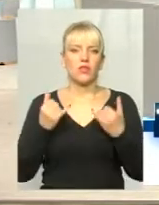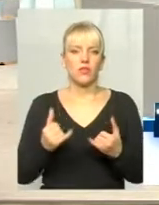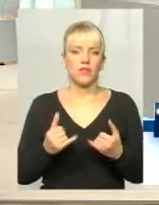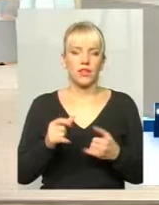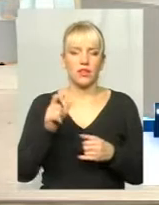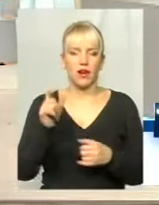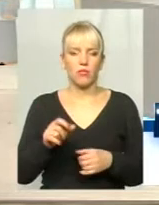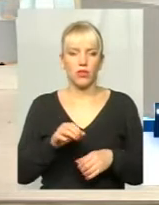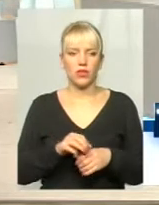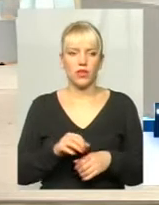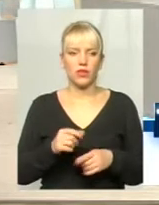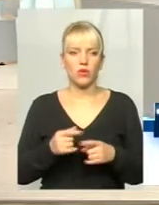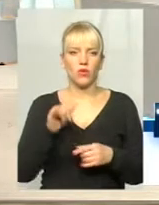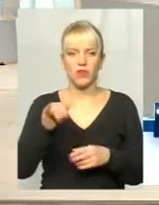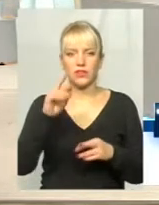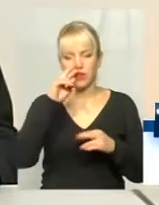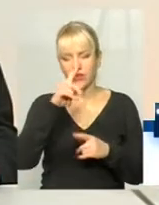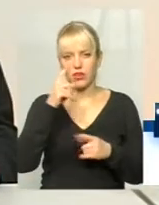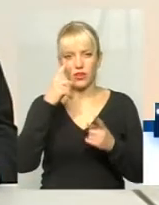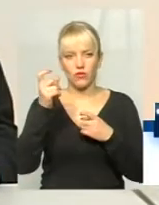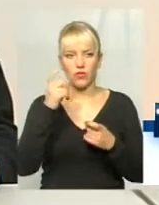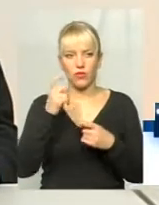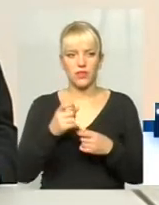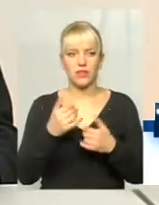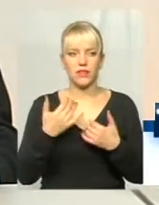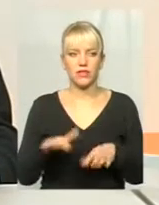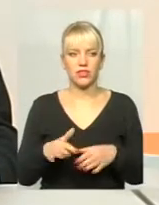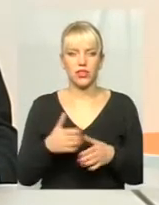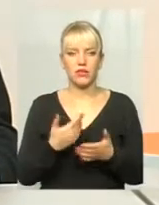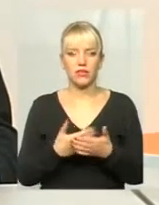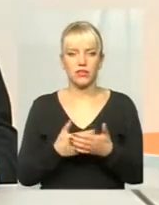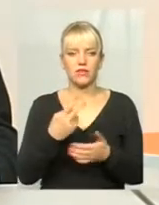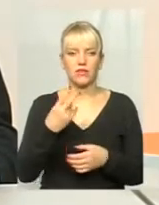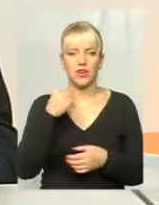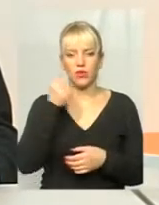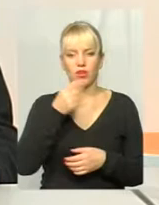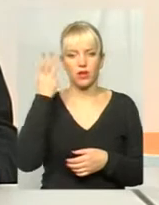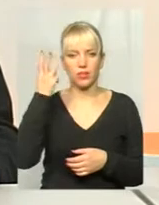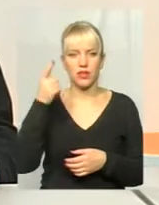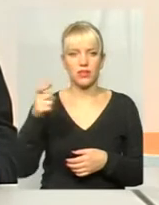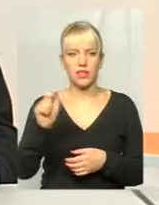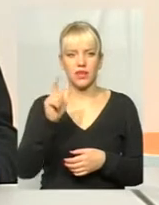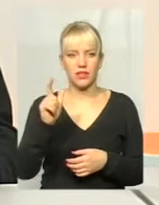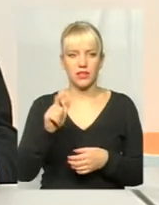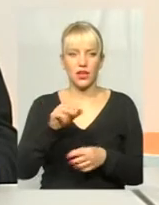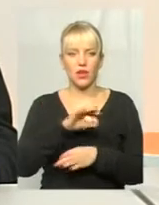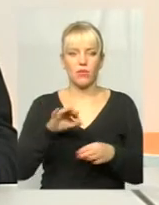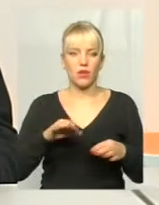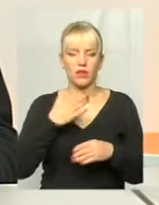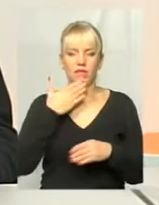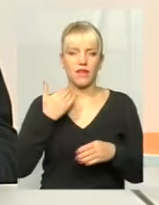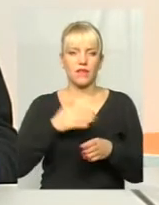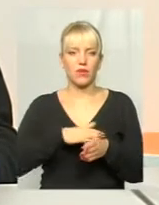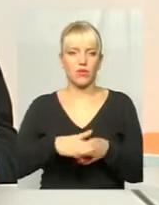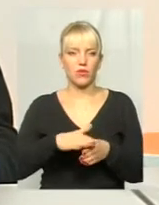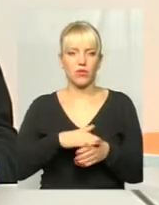абонент, у вас трошки невірна інформація. Вже років два «Хмельницьгаз» проєктів не виконує,